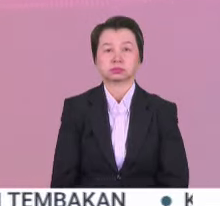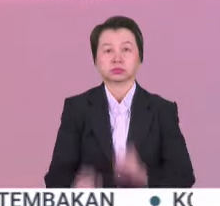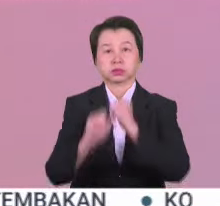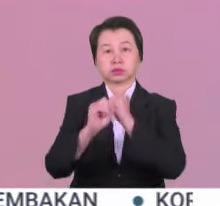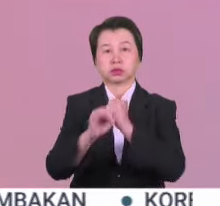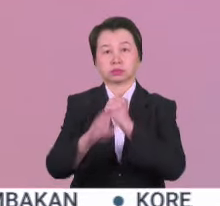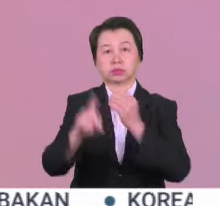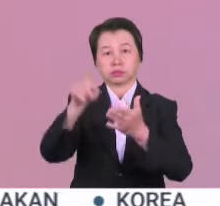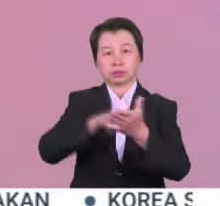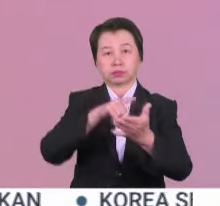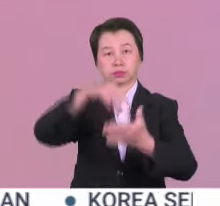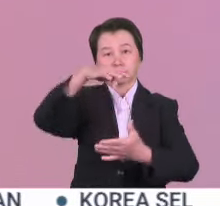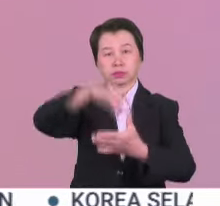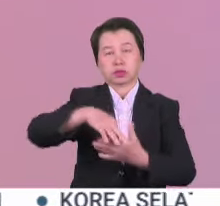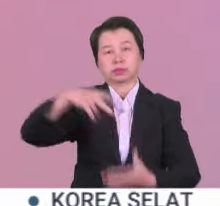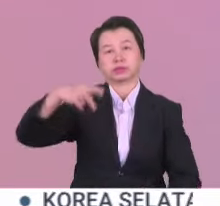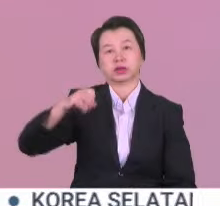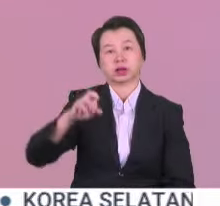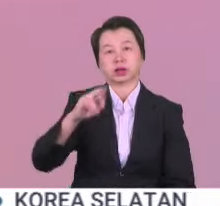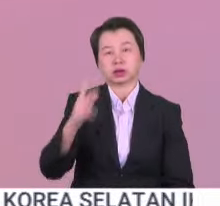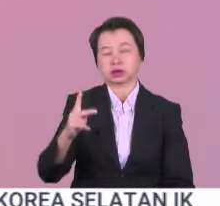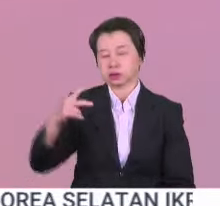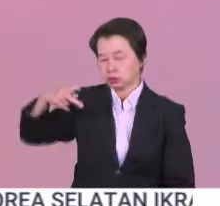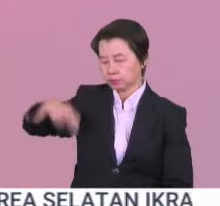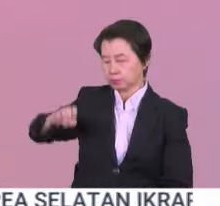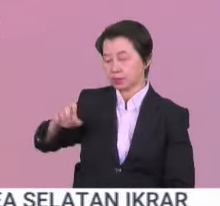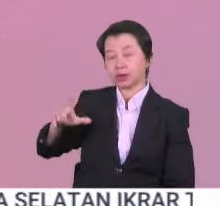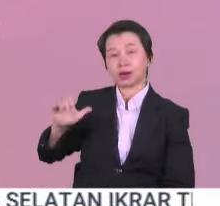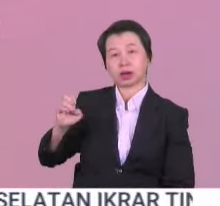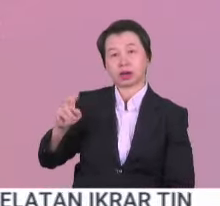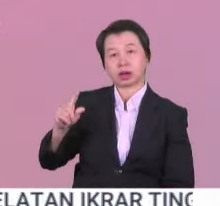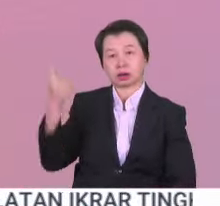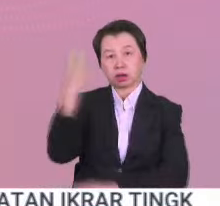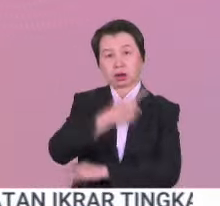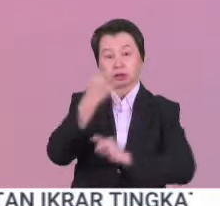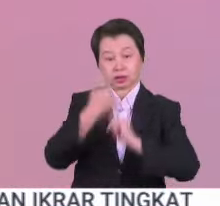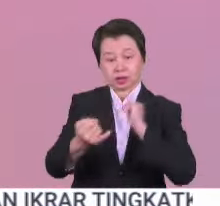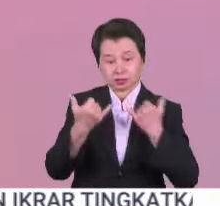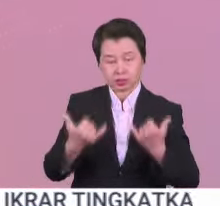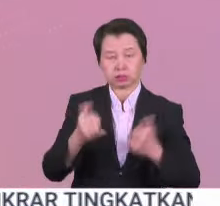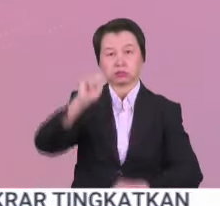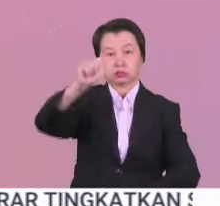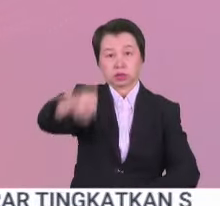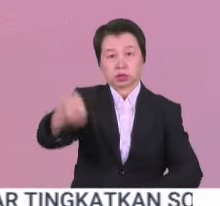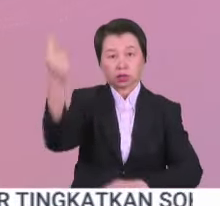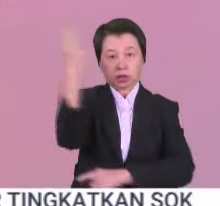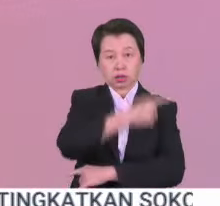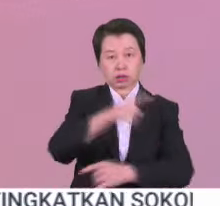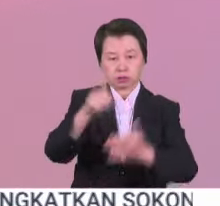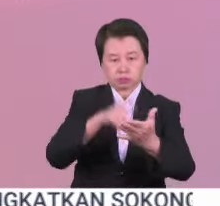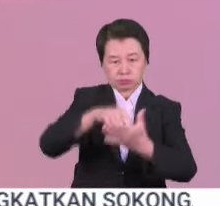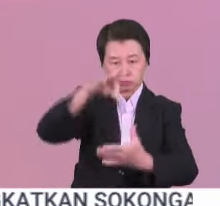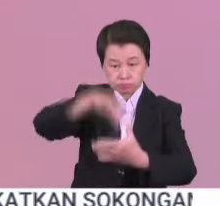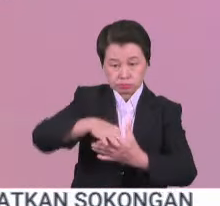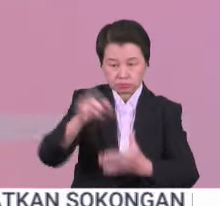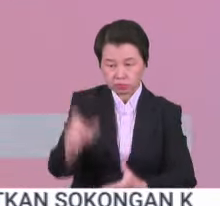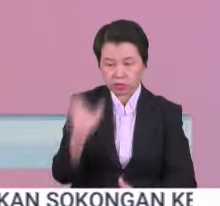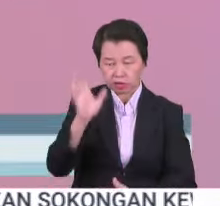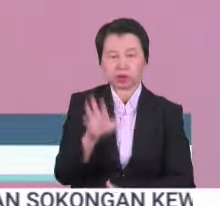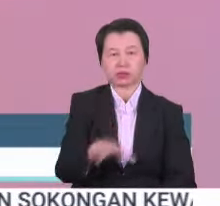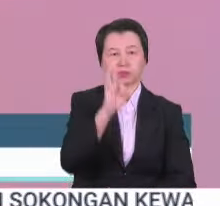Kempen Pilihan Raya ke CPRK Dewan Undangan Negeri Dun Pelangai memasuki hari terakhir hari ini. Esok adalah hari penentuan calon yang bakal